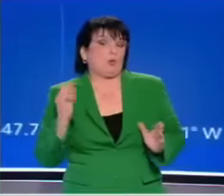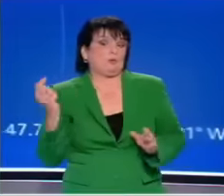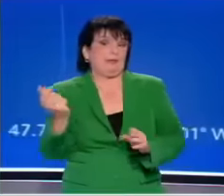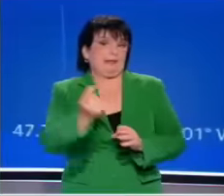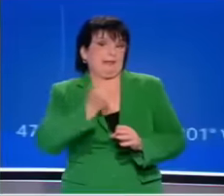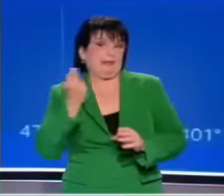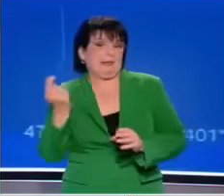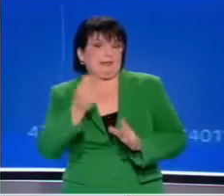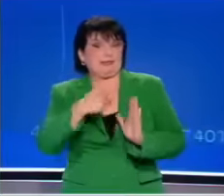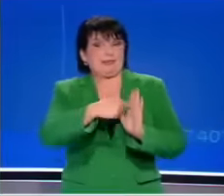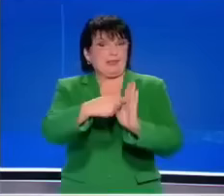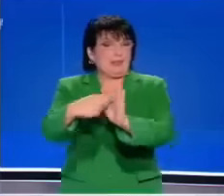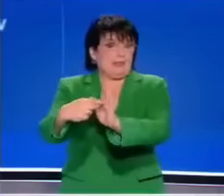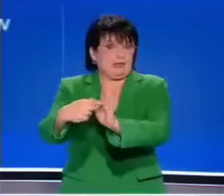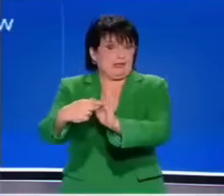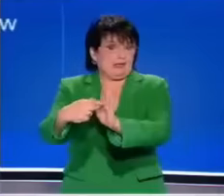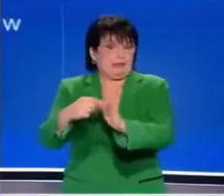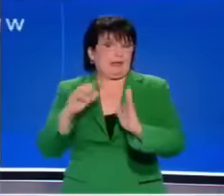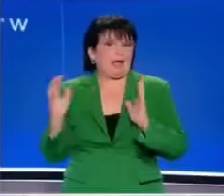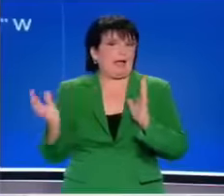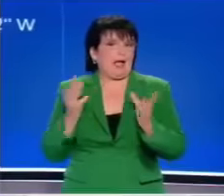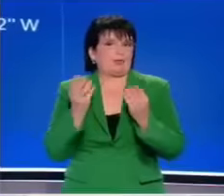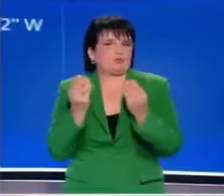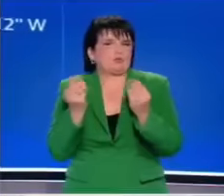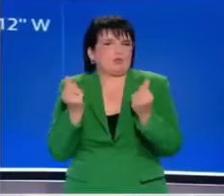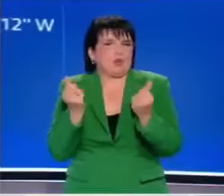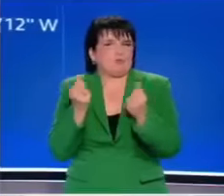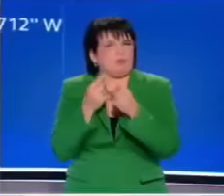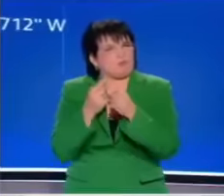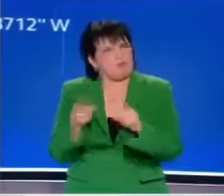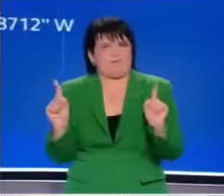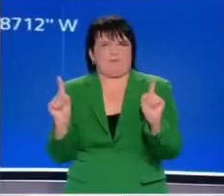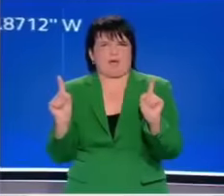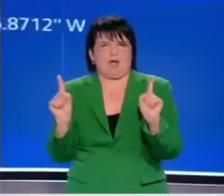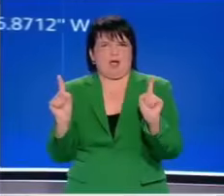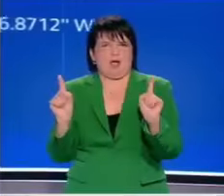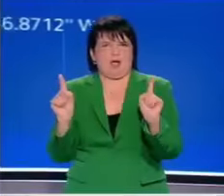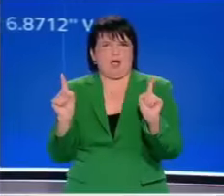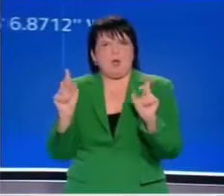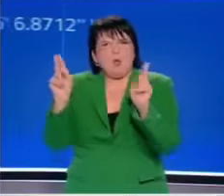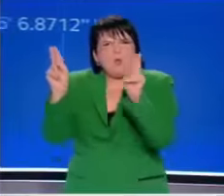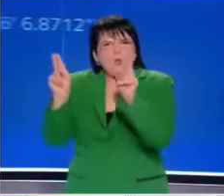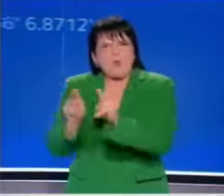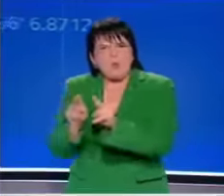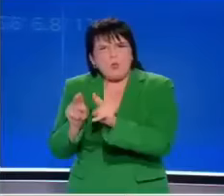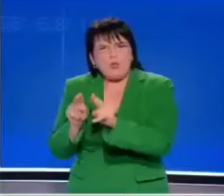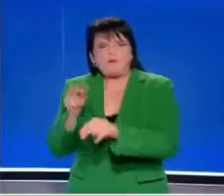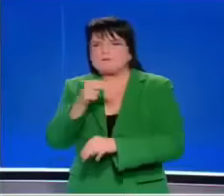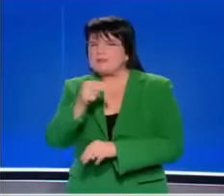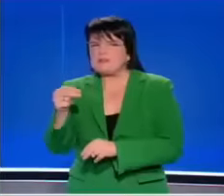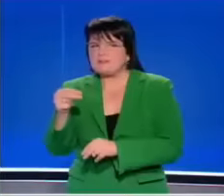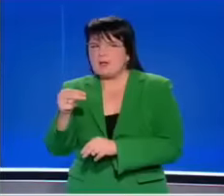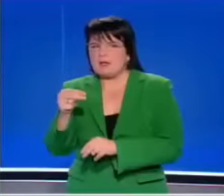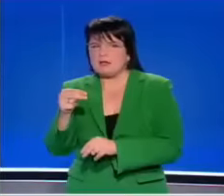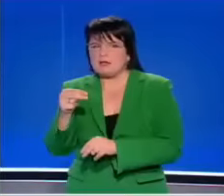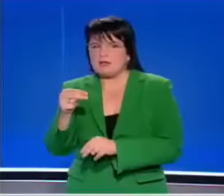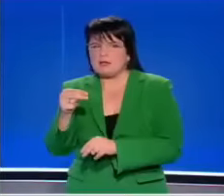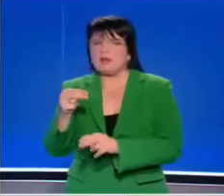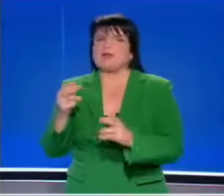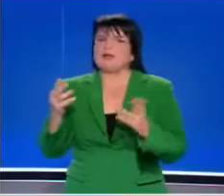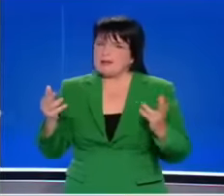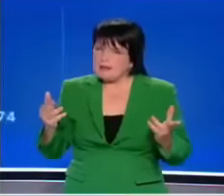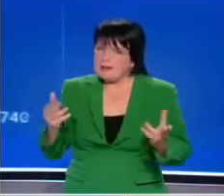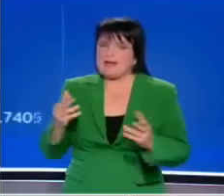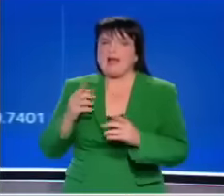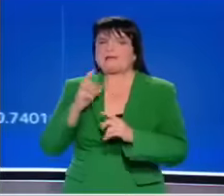μέσο παρουσιάζει κάτι με με τέτοια διαφορά τόσο ο μονομερώς πάει να πει ότι υπάρχει